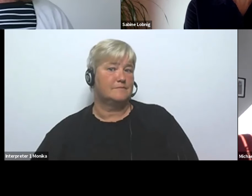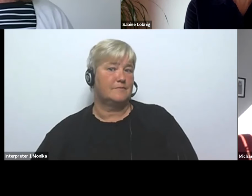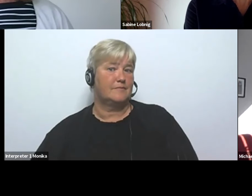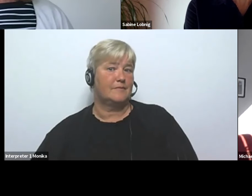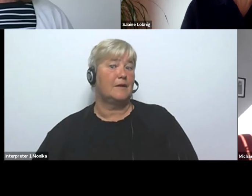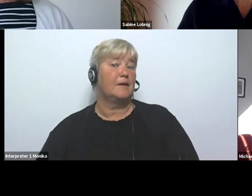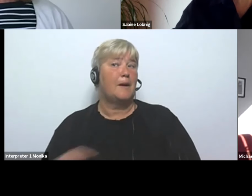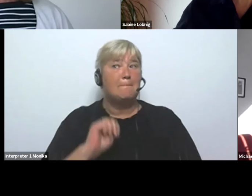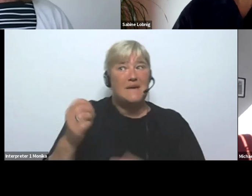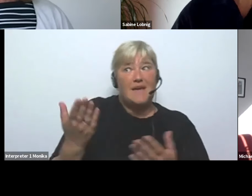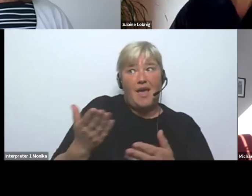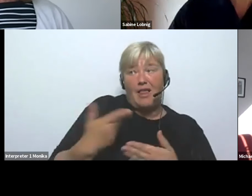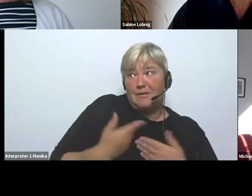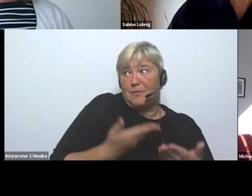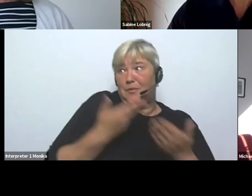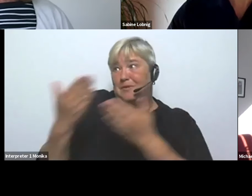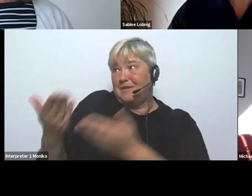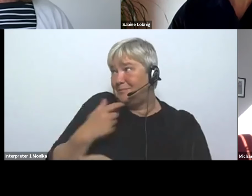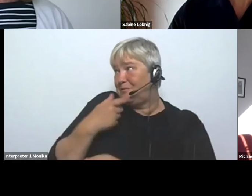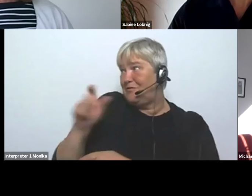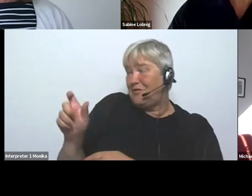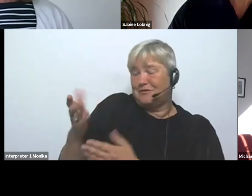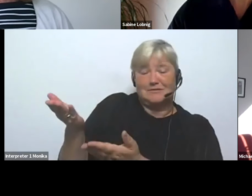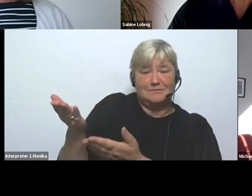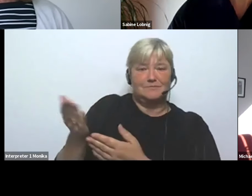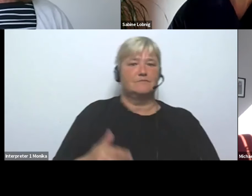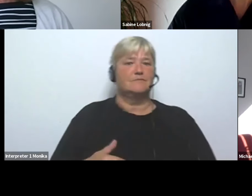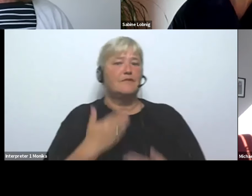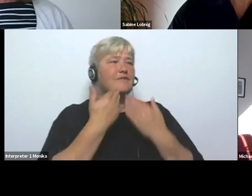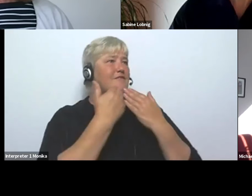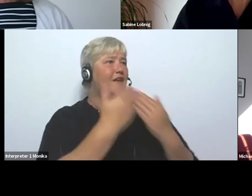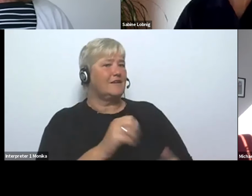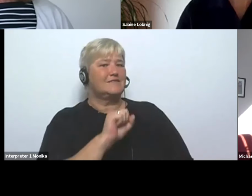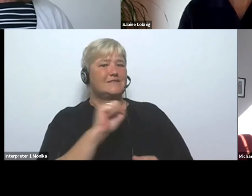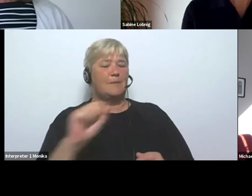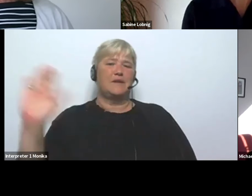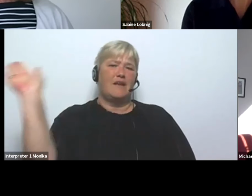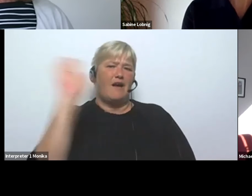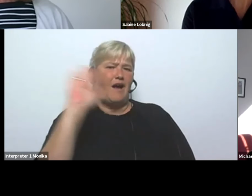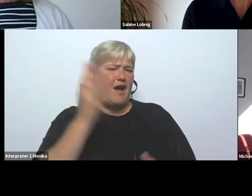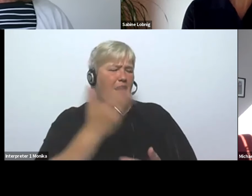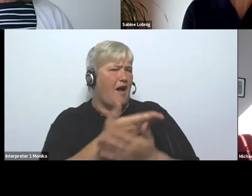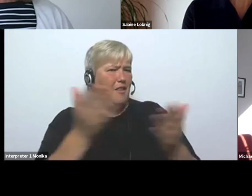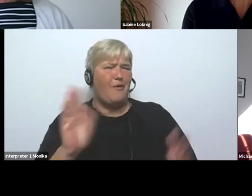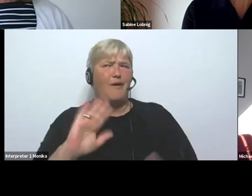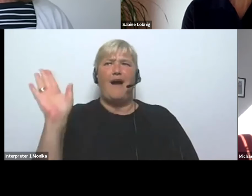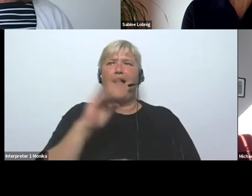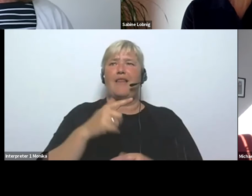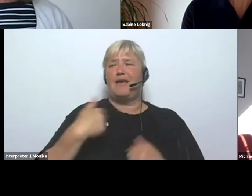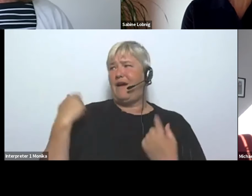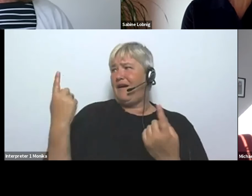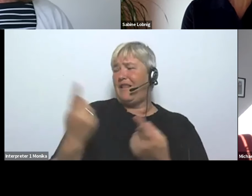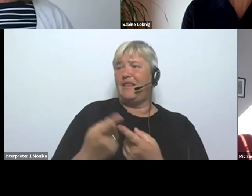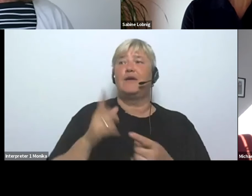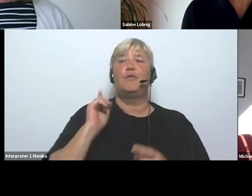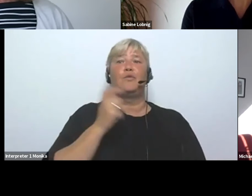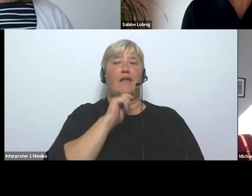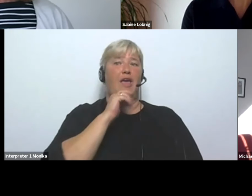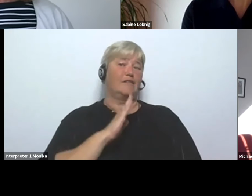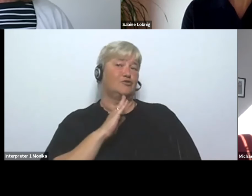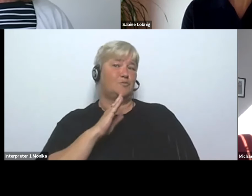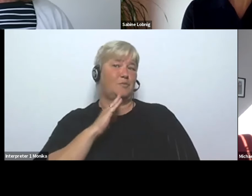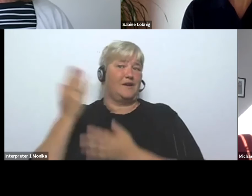yours. Dankeschön, Sabine. Ja, hallo in die Runde, hallo zusammen, hello to the English-speaking guests. Und